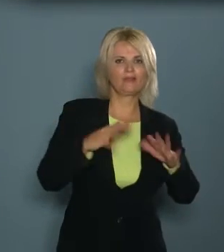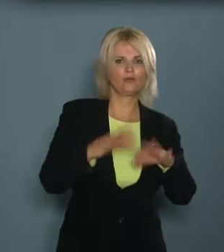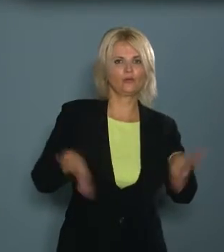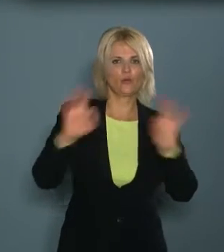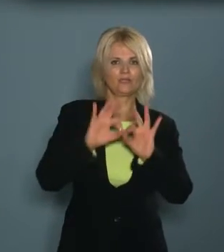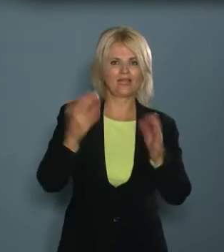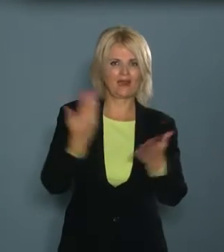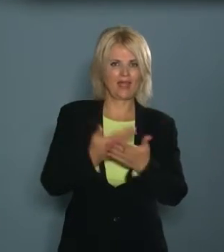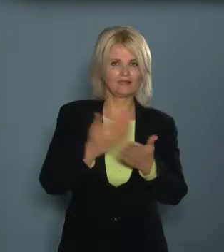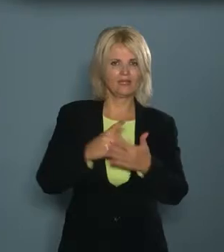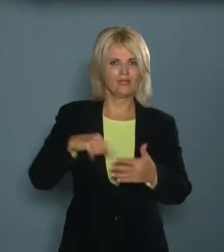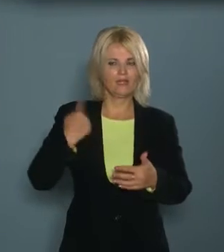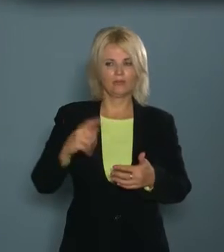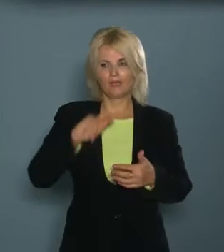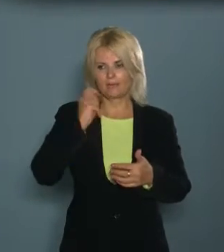lenni. Tehát mi